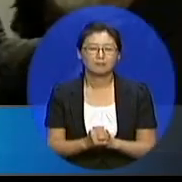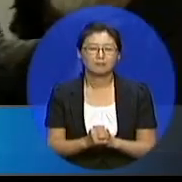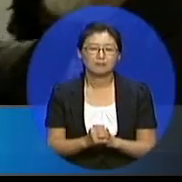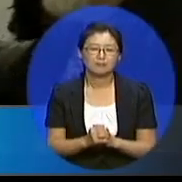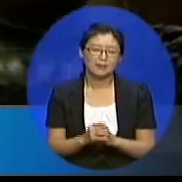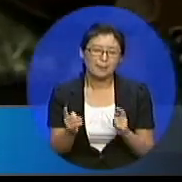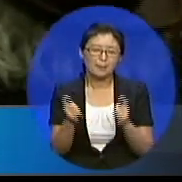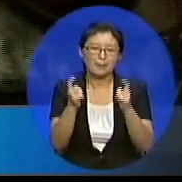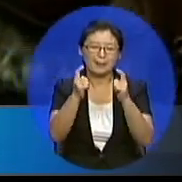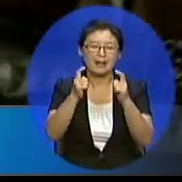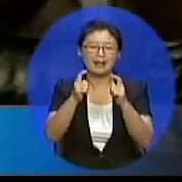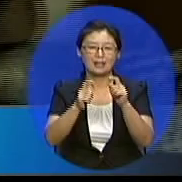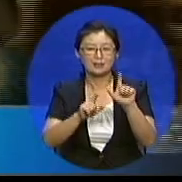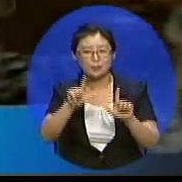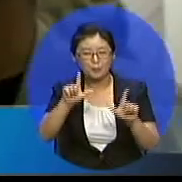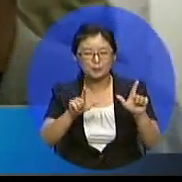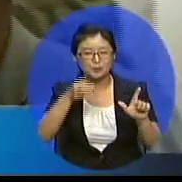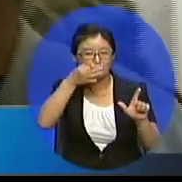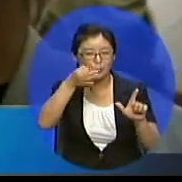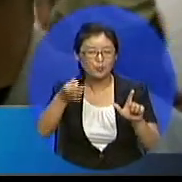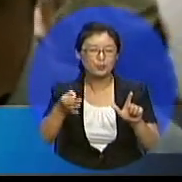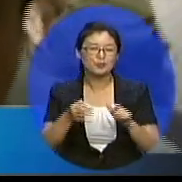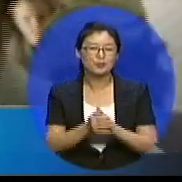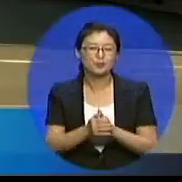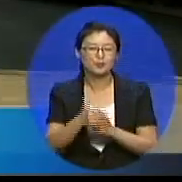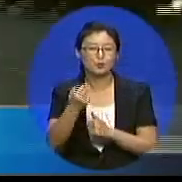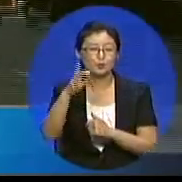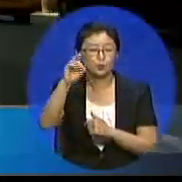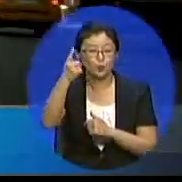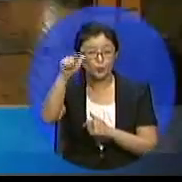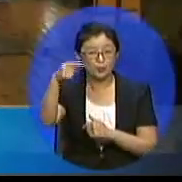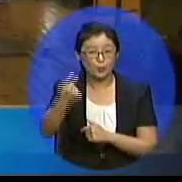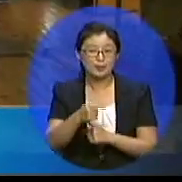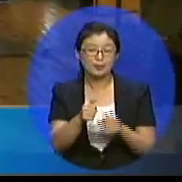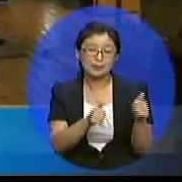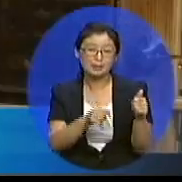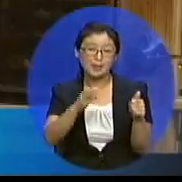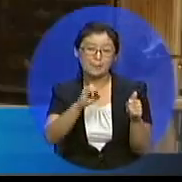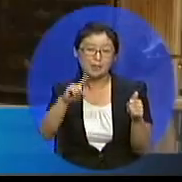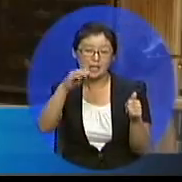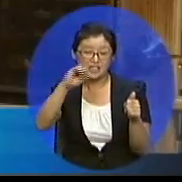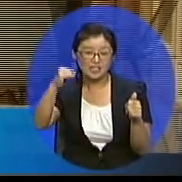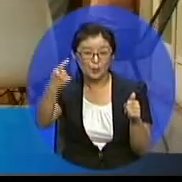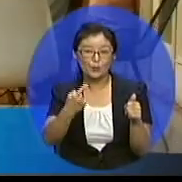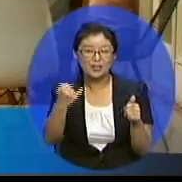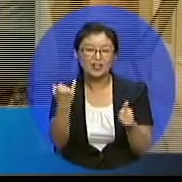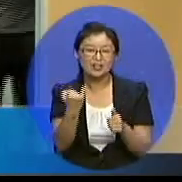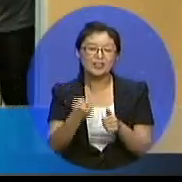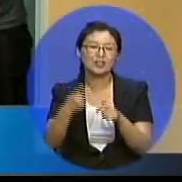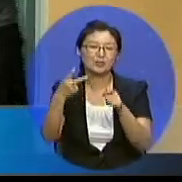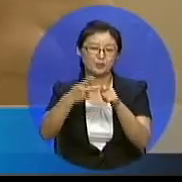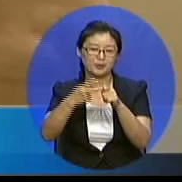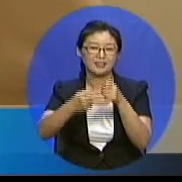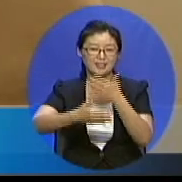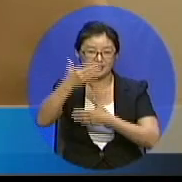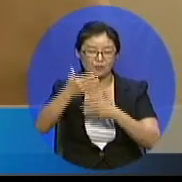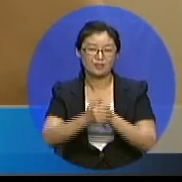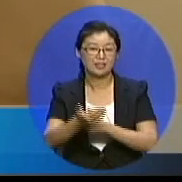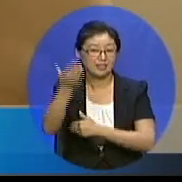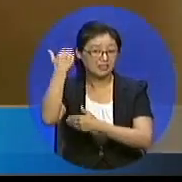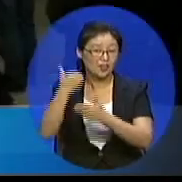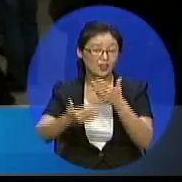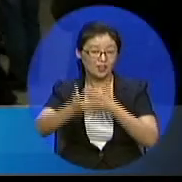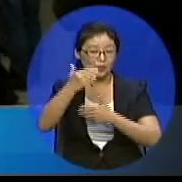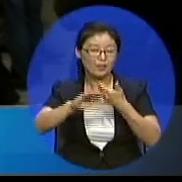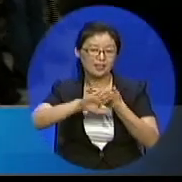티격태격하는 커플의 현실적인 모습을 보여준 뉴욕에서 온 남자, 파리에서 온 여자의 후속편 투데이즈 인 뉴욕. 전편과 달리